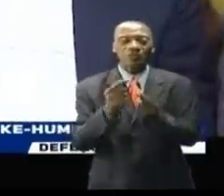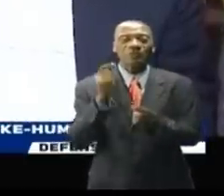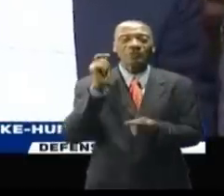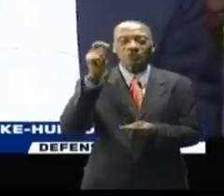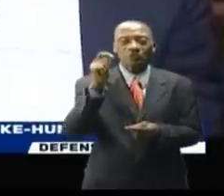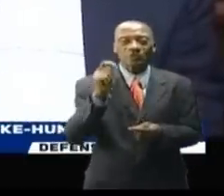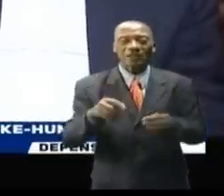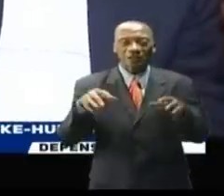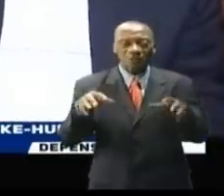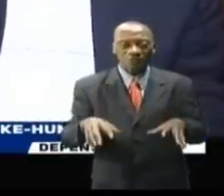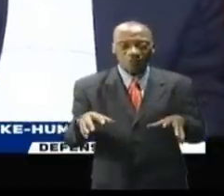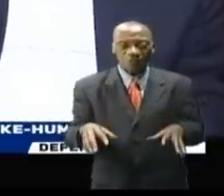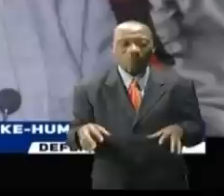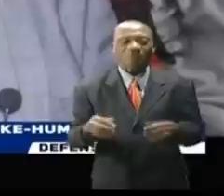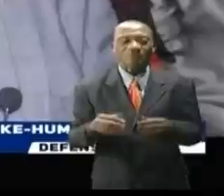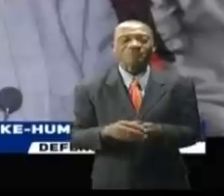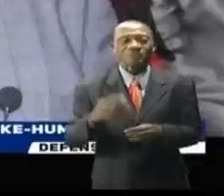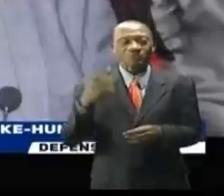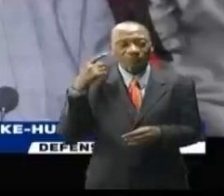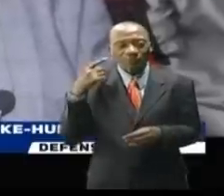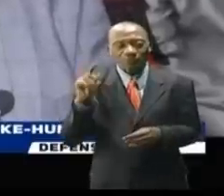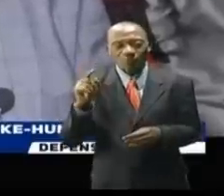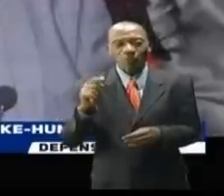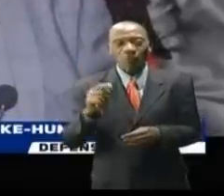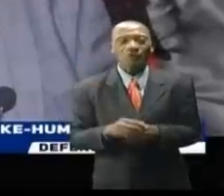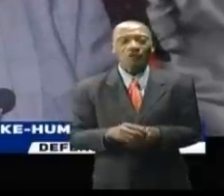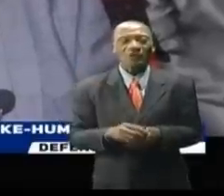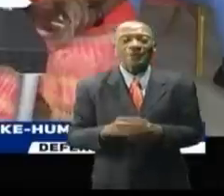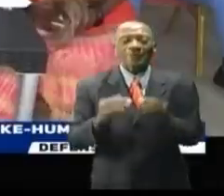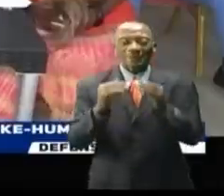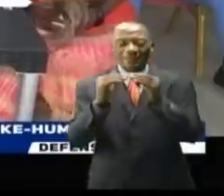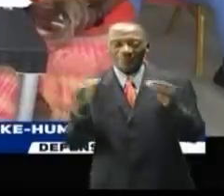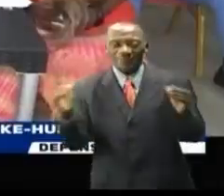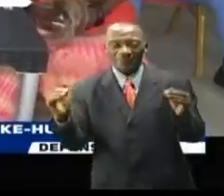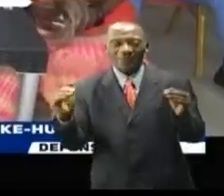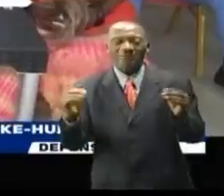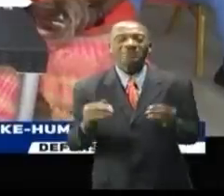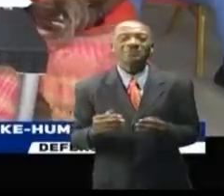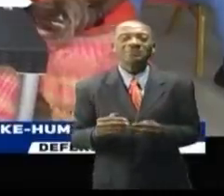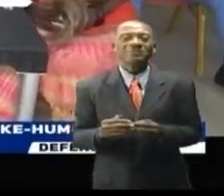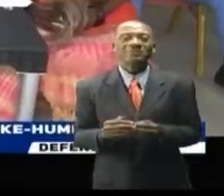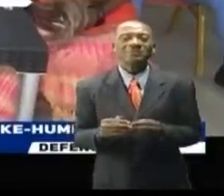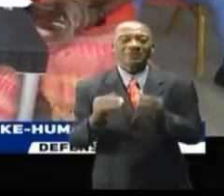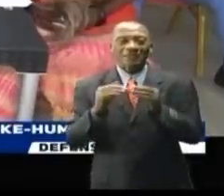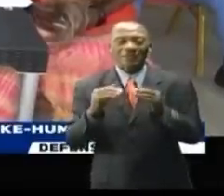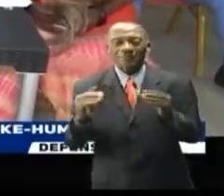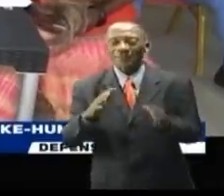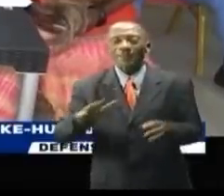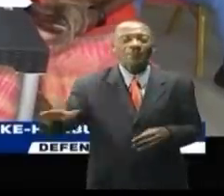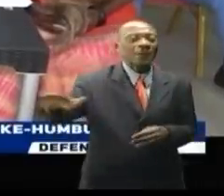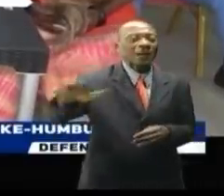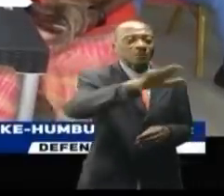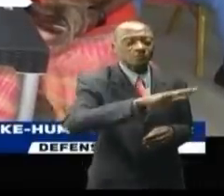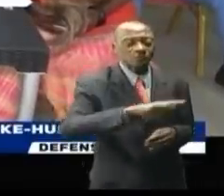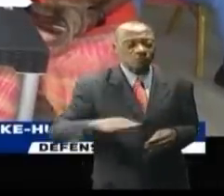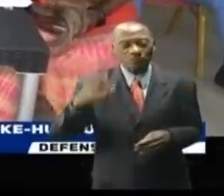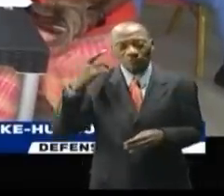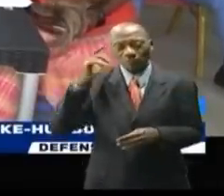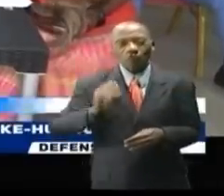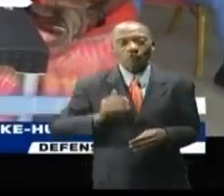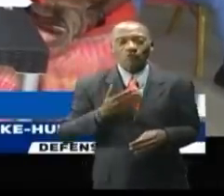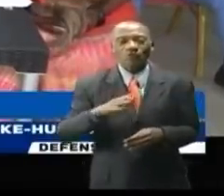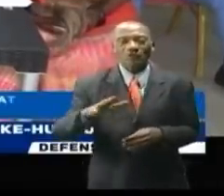Congo pour l'instauration de la paix sur toute l'étendue de notre